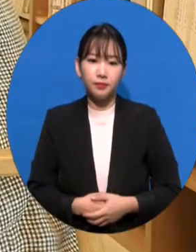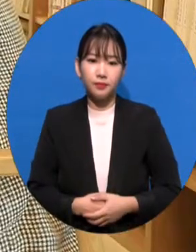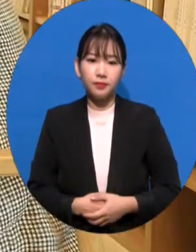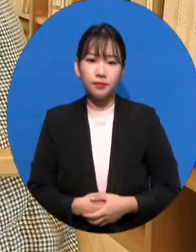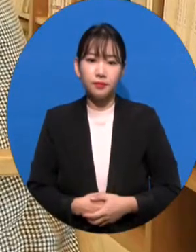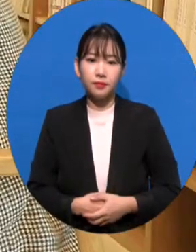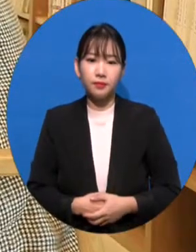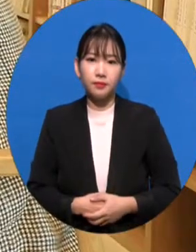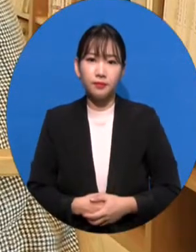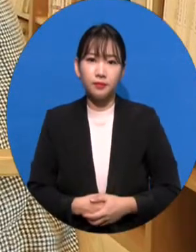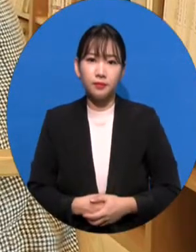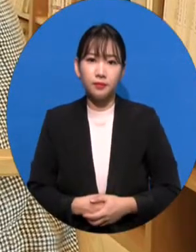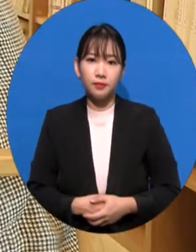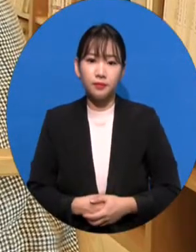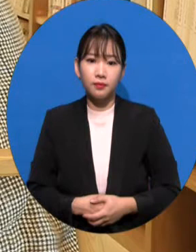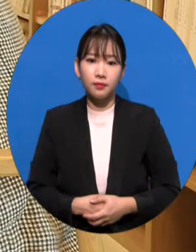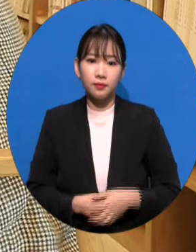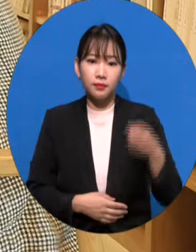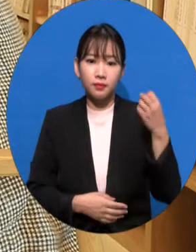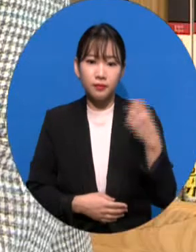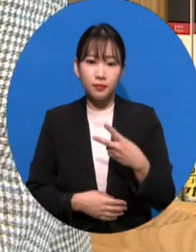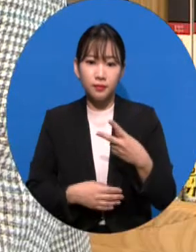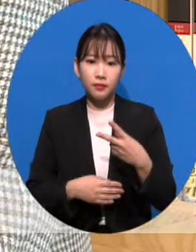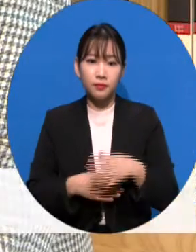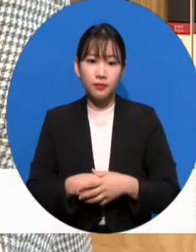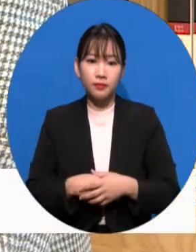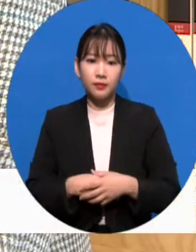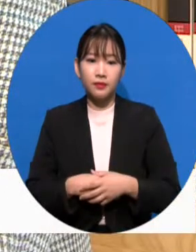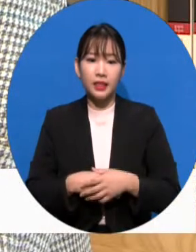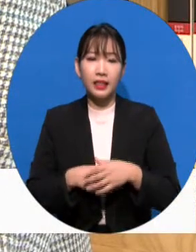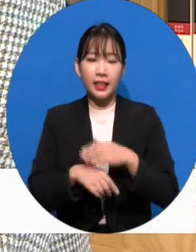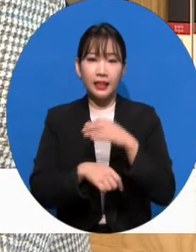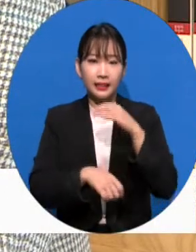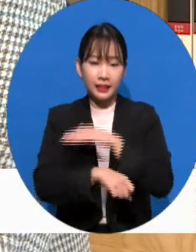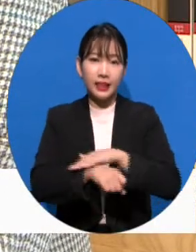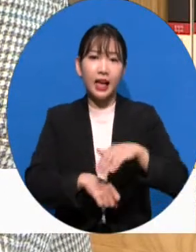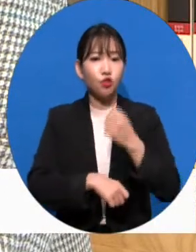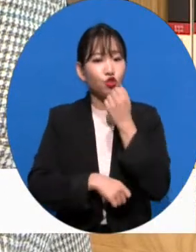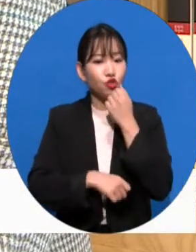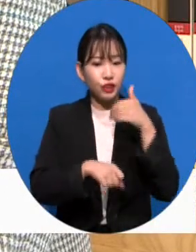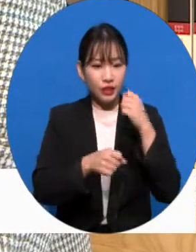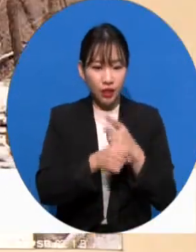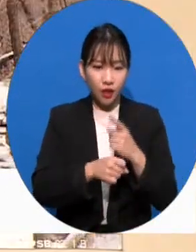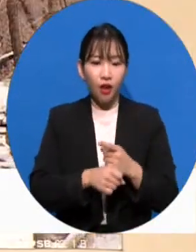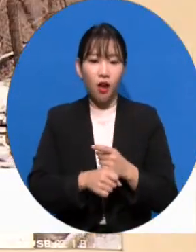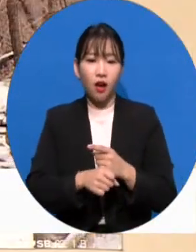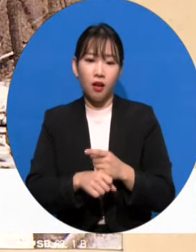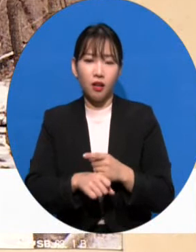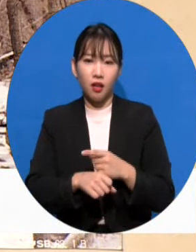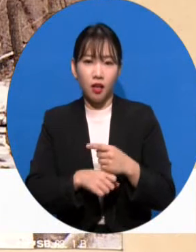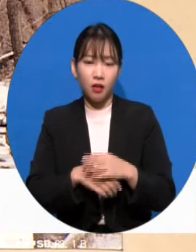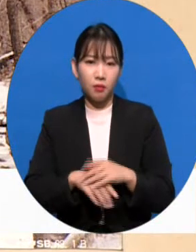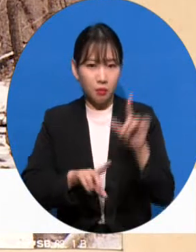잘 웃고요. 그리고 재미난 얘기도 많이 하고. 근데 참 그